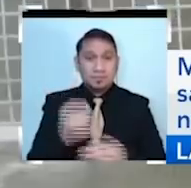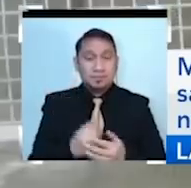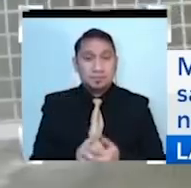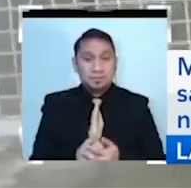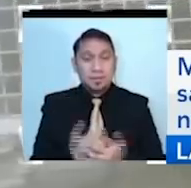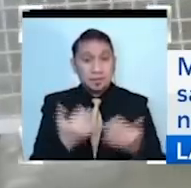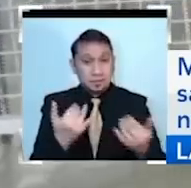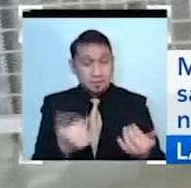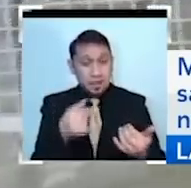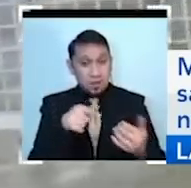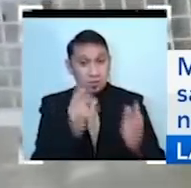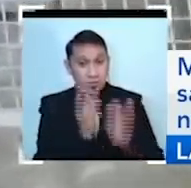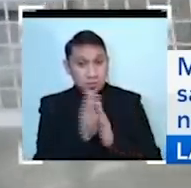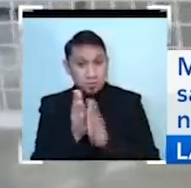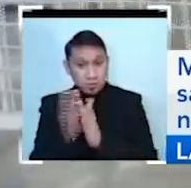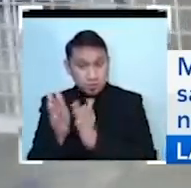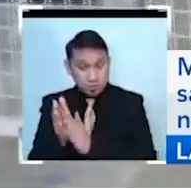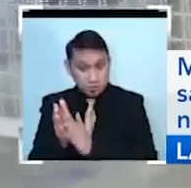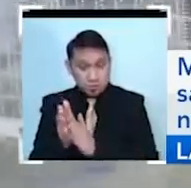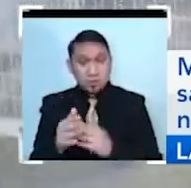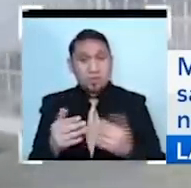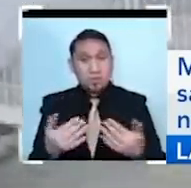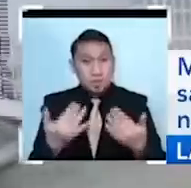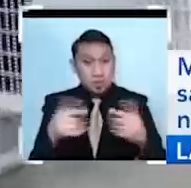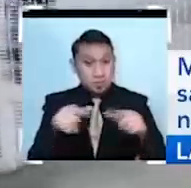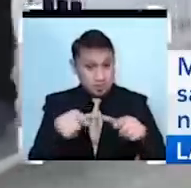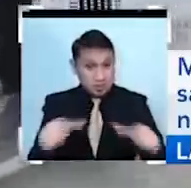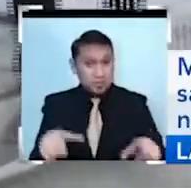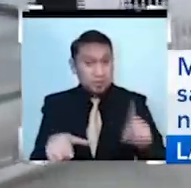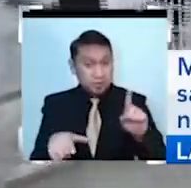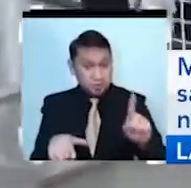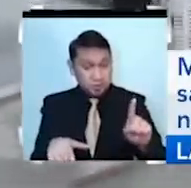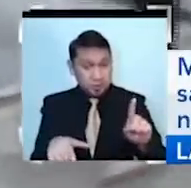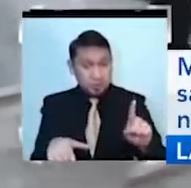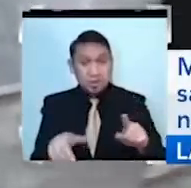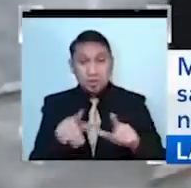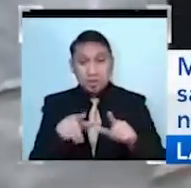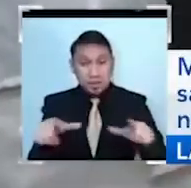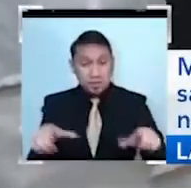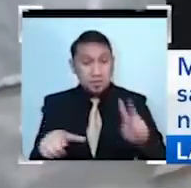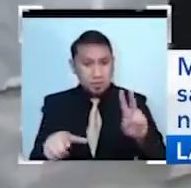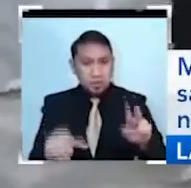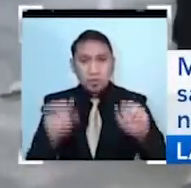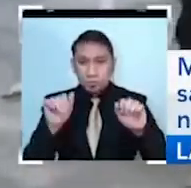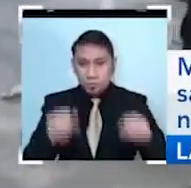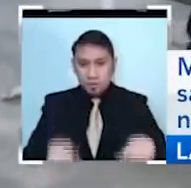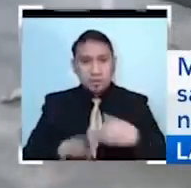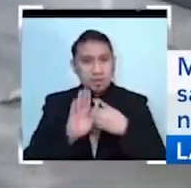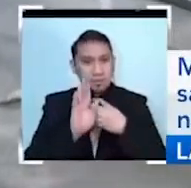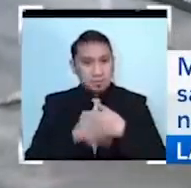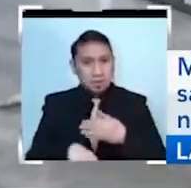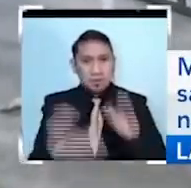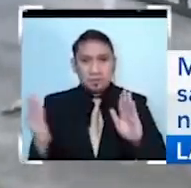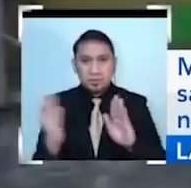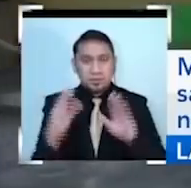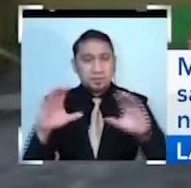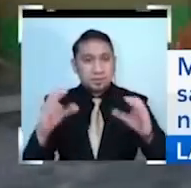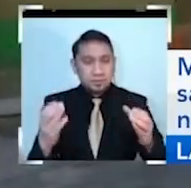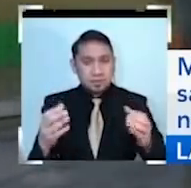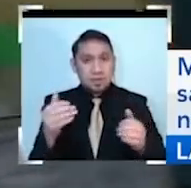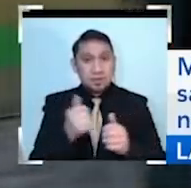sa mga probinsyang nasa ilalim ng Alert Level 1 and 2 ang pwedeng magbalik classroom. Ayon sa pamunuan ng